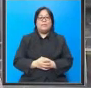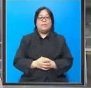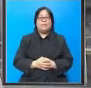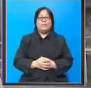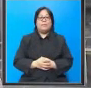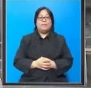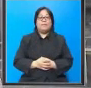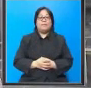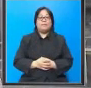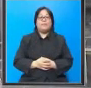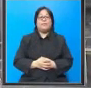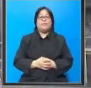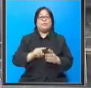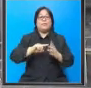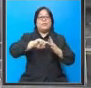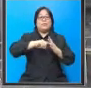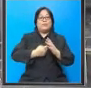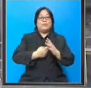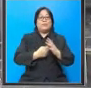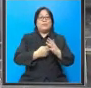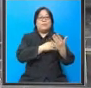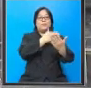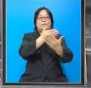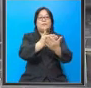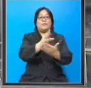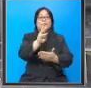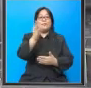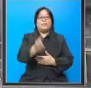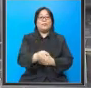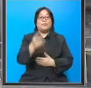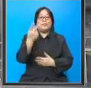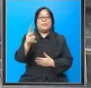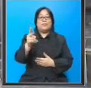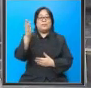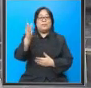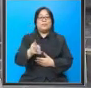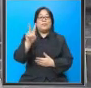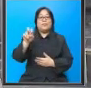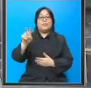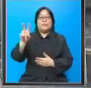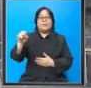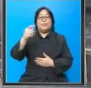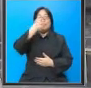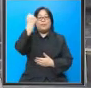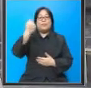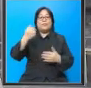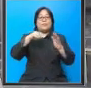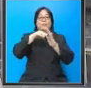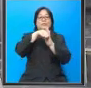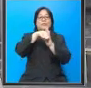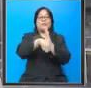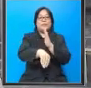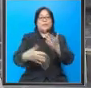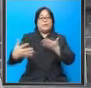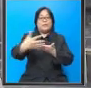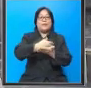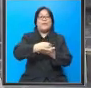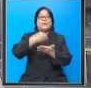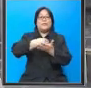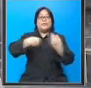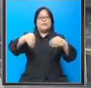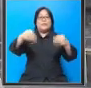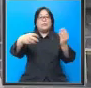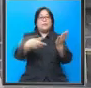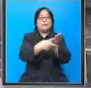phkp yang berkuasa sehingga 6 Desember dini akibat kemerosotan hasil